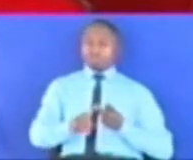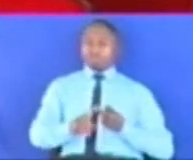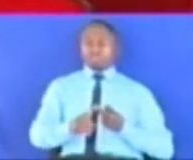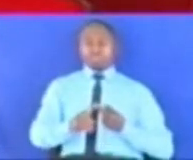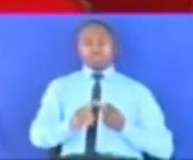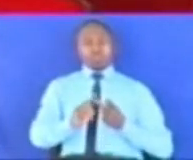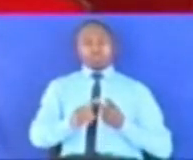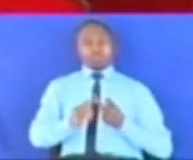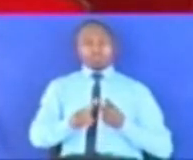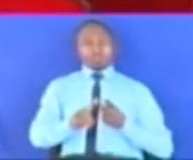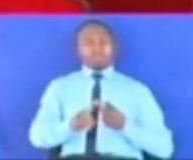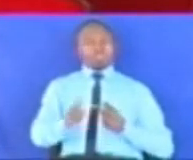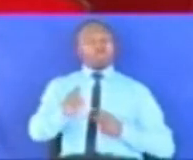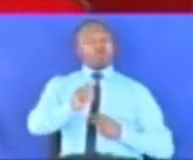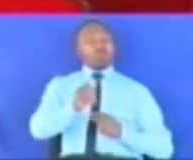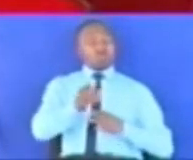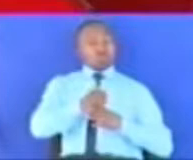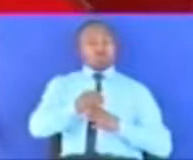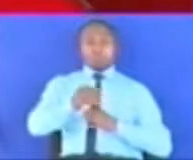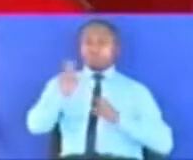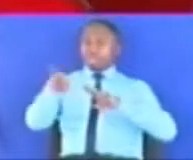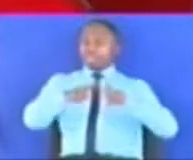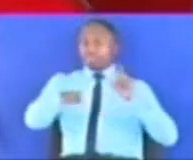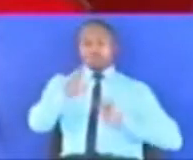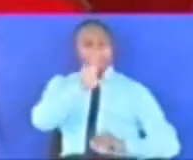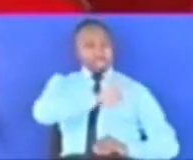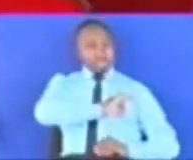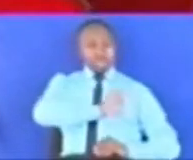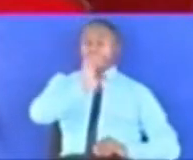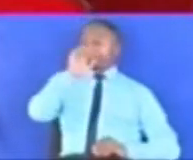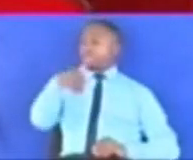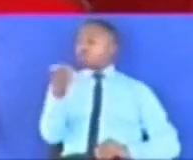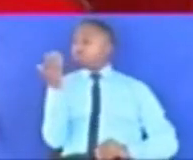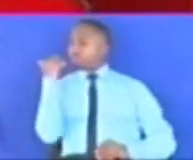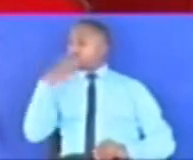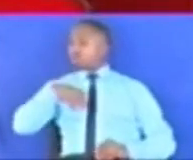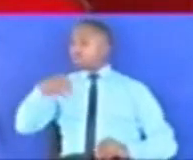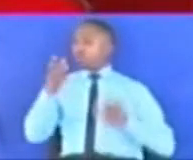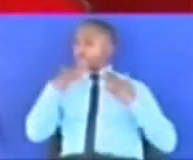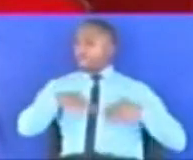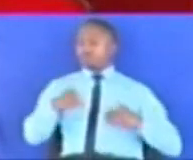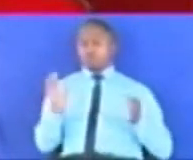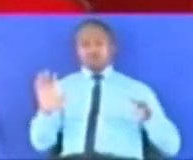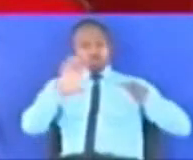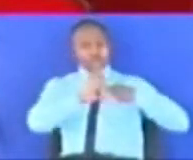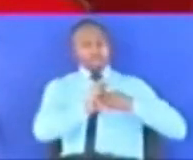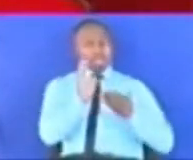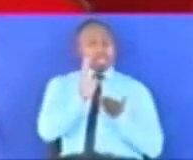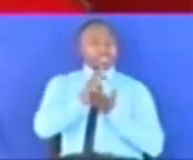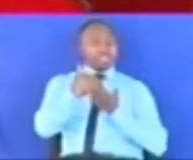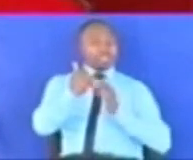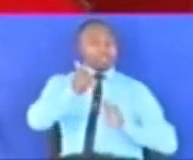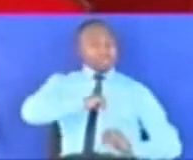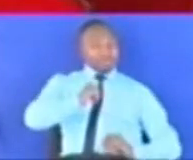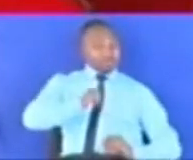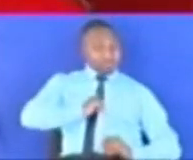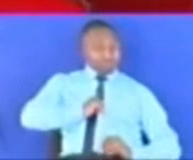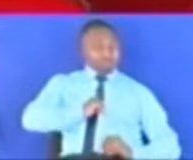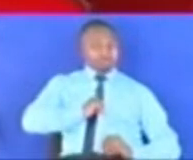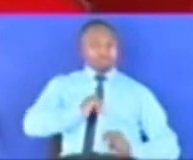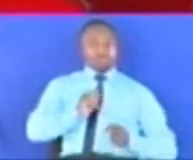naongezea mkataba wa ajira. Miaka iliyopita Wizara ya Afya iliungana na sekta binafsi kama vile Bimafu na